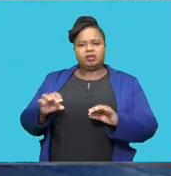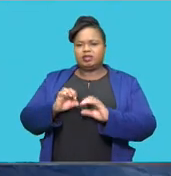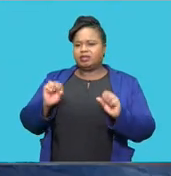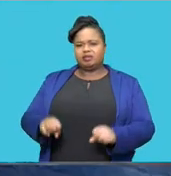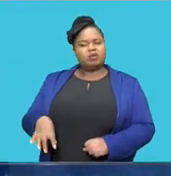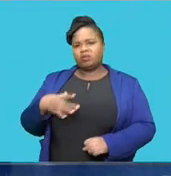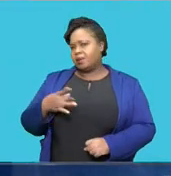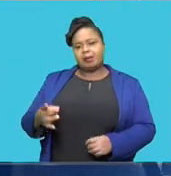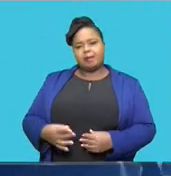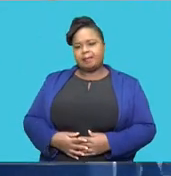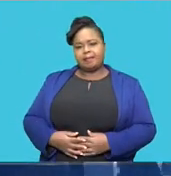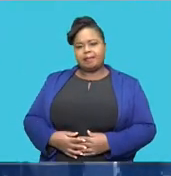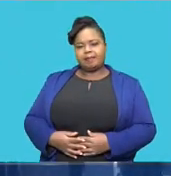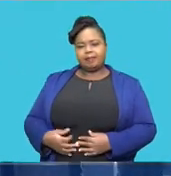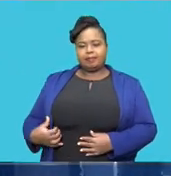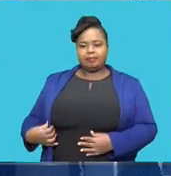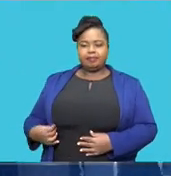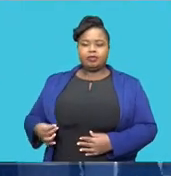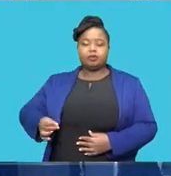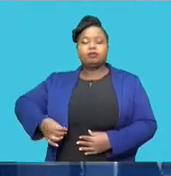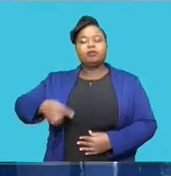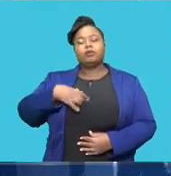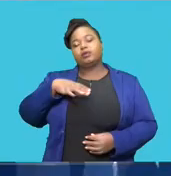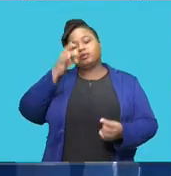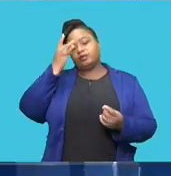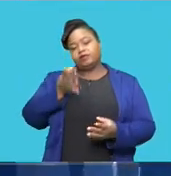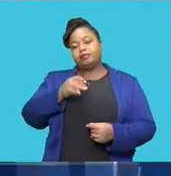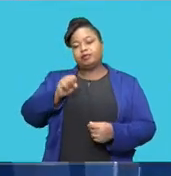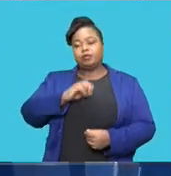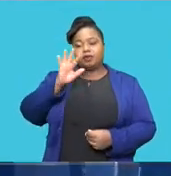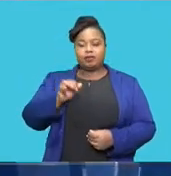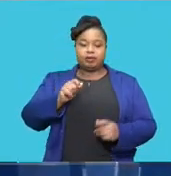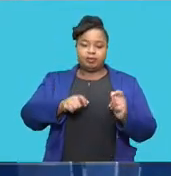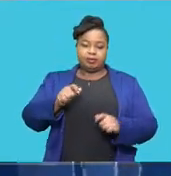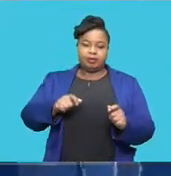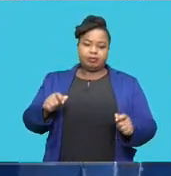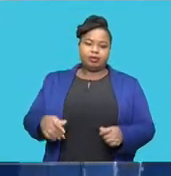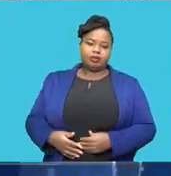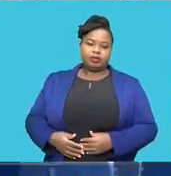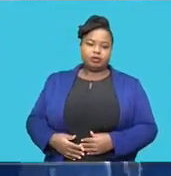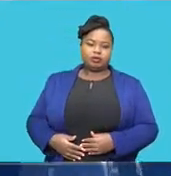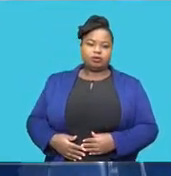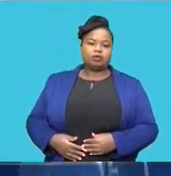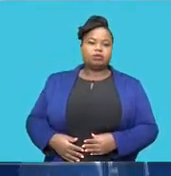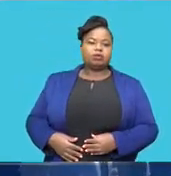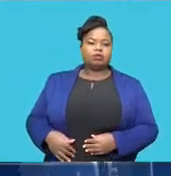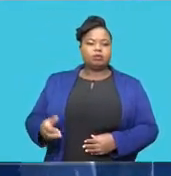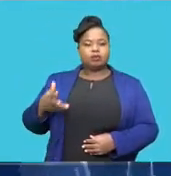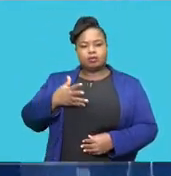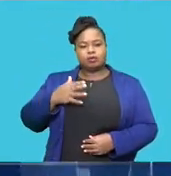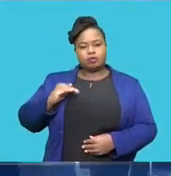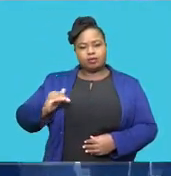don't like it at all. Ngathi kumzantsi wonke abomama babagcuzuzelela abantwana ukuthi bahambe baye